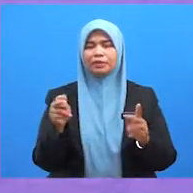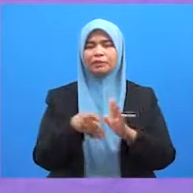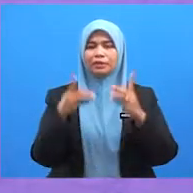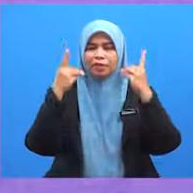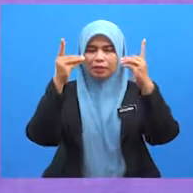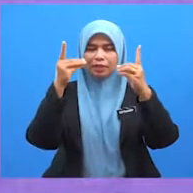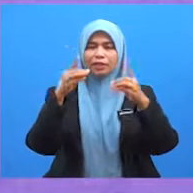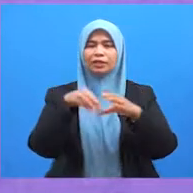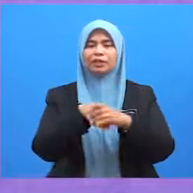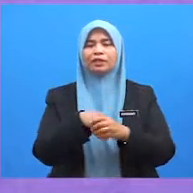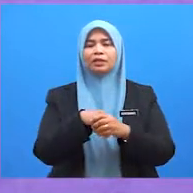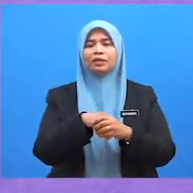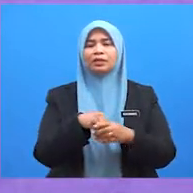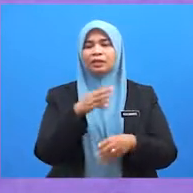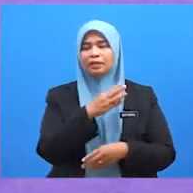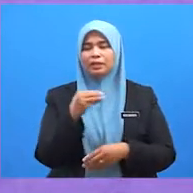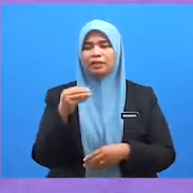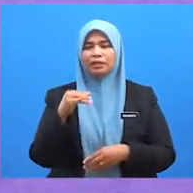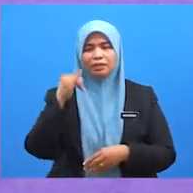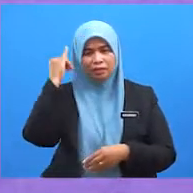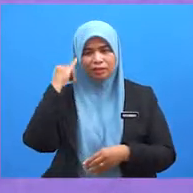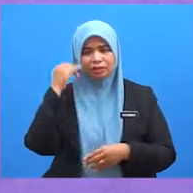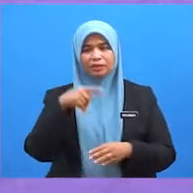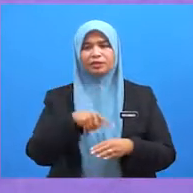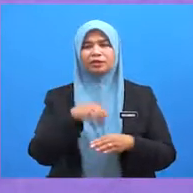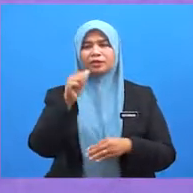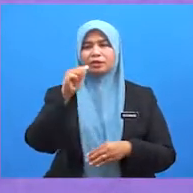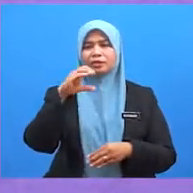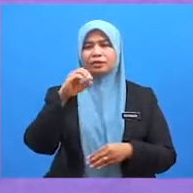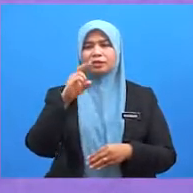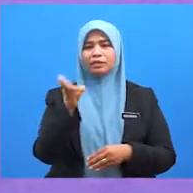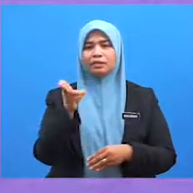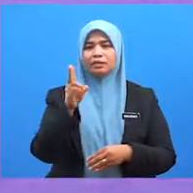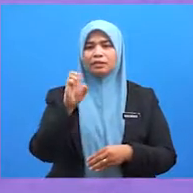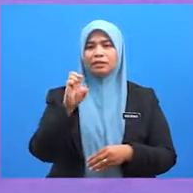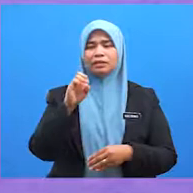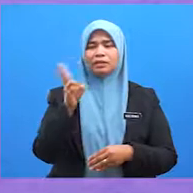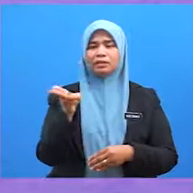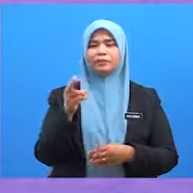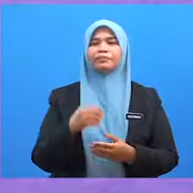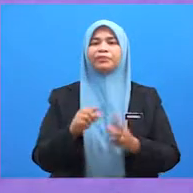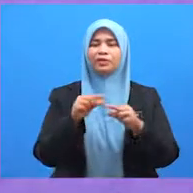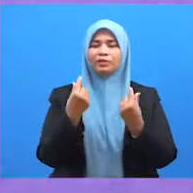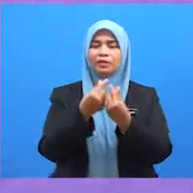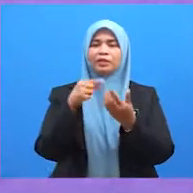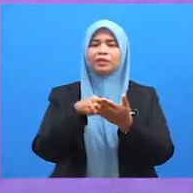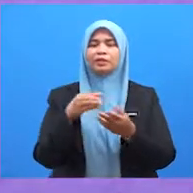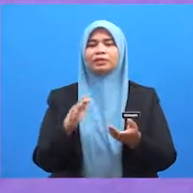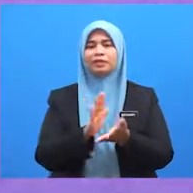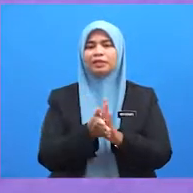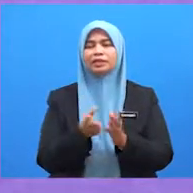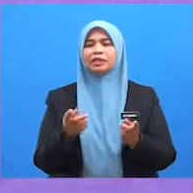pendidikan dan intelektual di Aceh. Golongan ulama menjadi tenaga pengajar yang